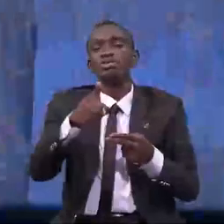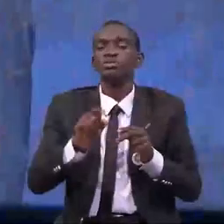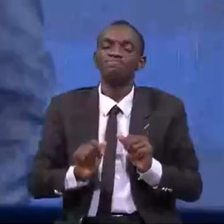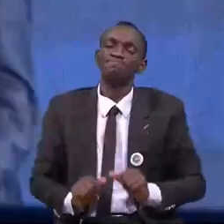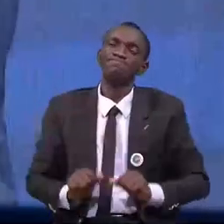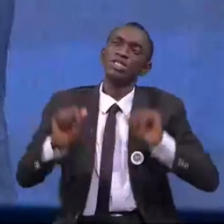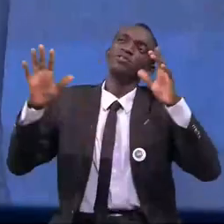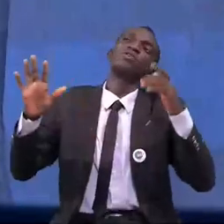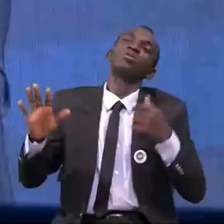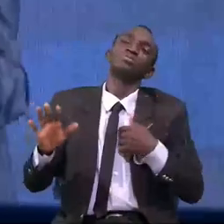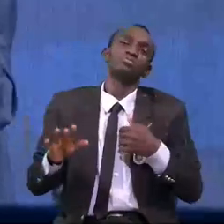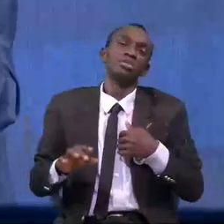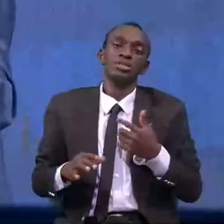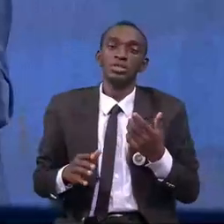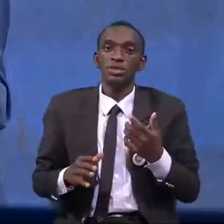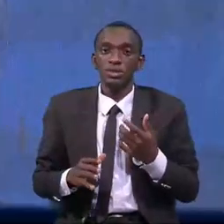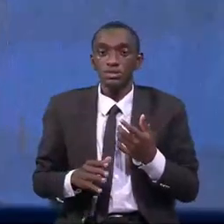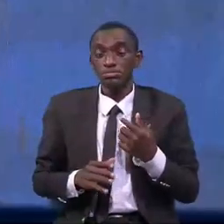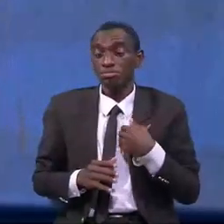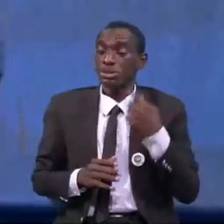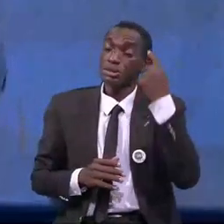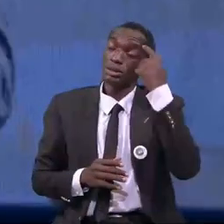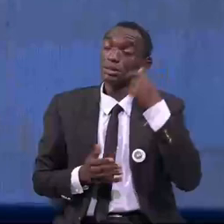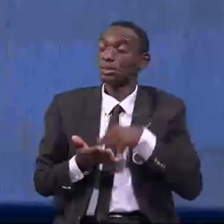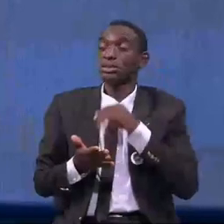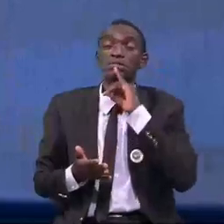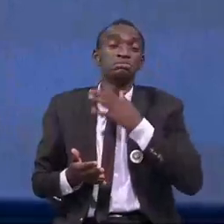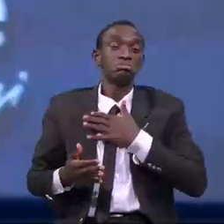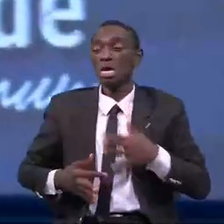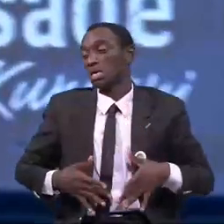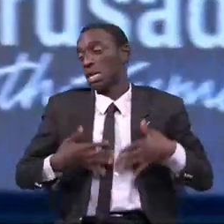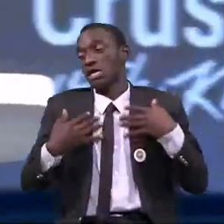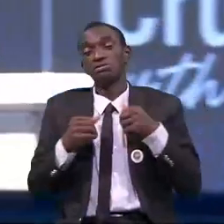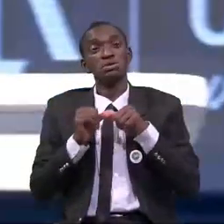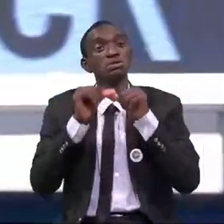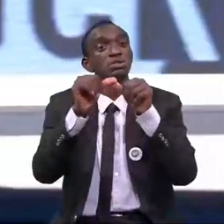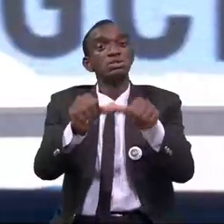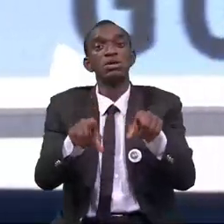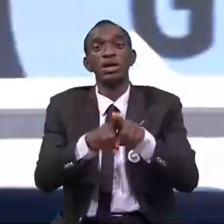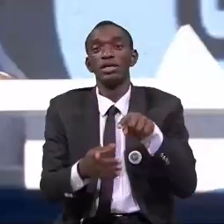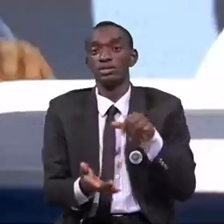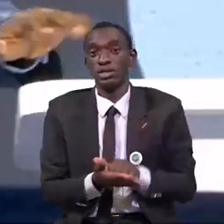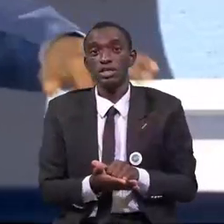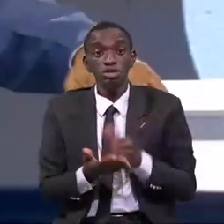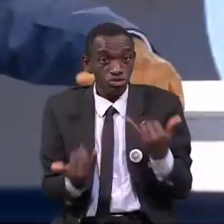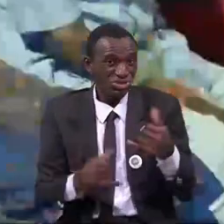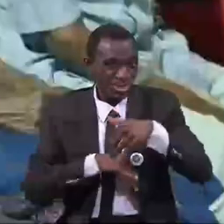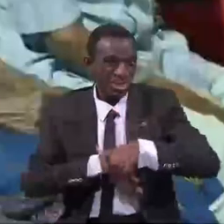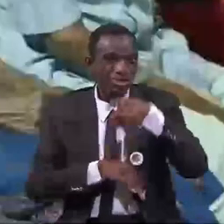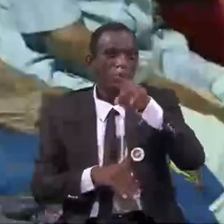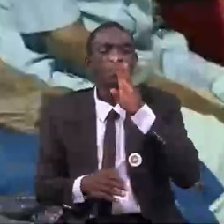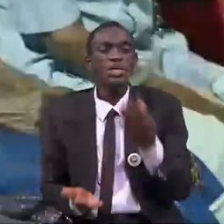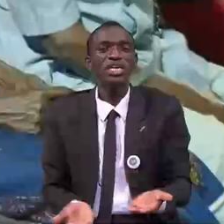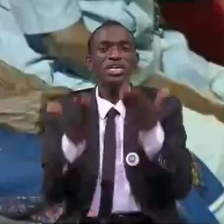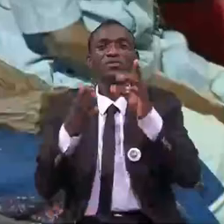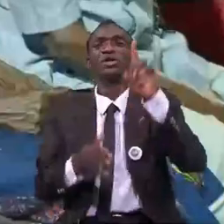où vous avez cédé vous vous AZ découragé que ça c'est ma vie voici tout ce que je peux être ce soir